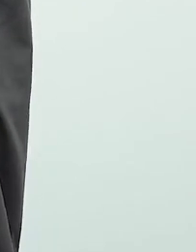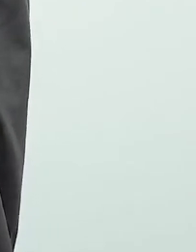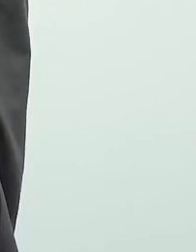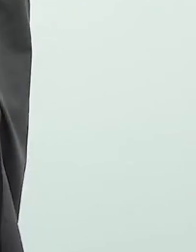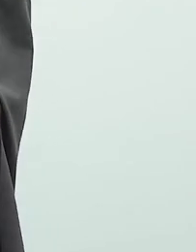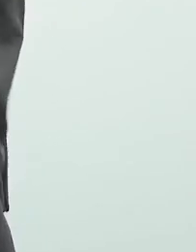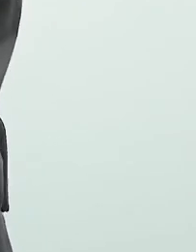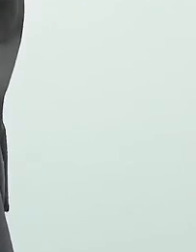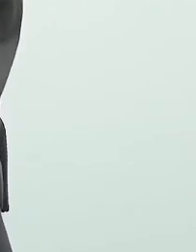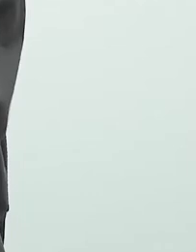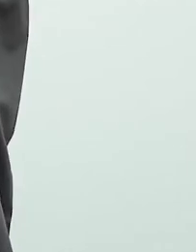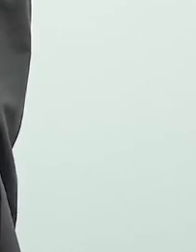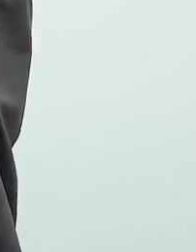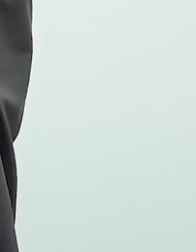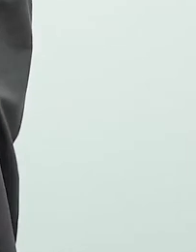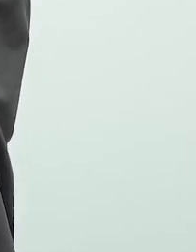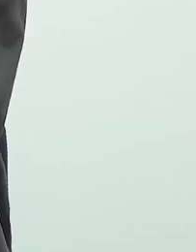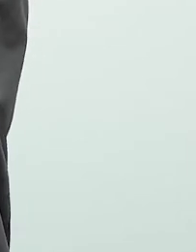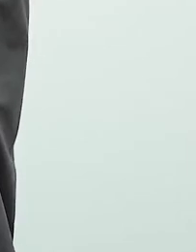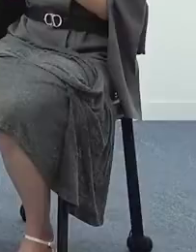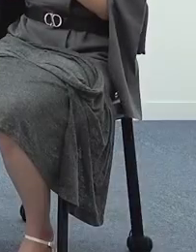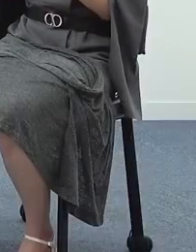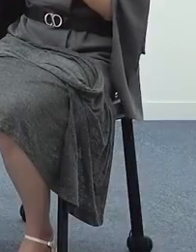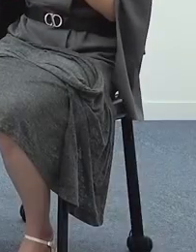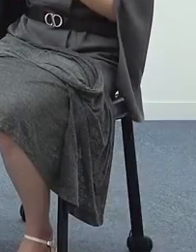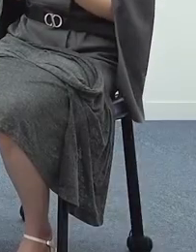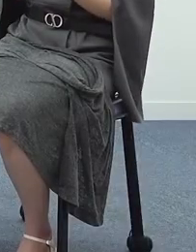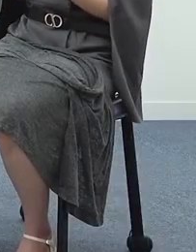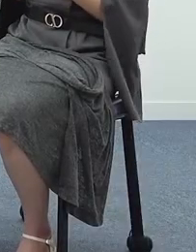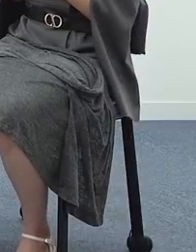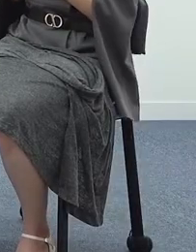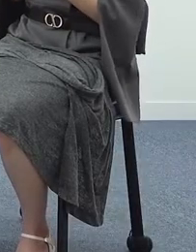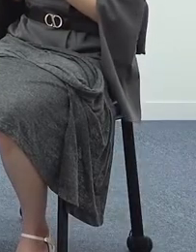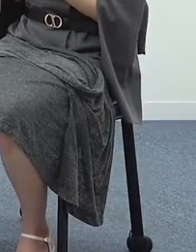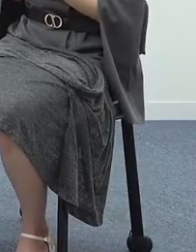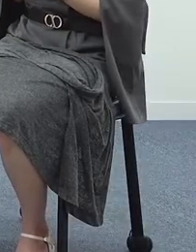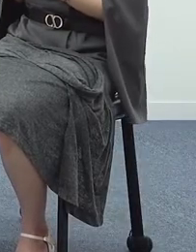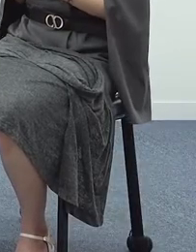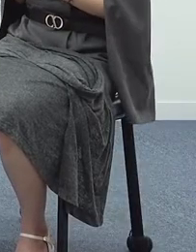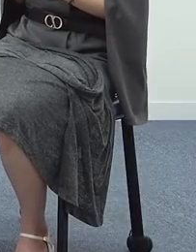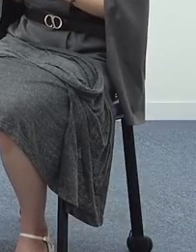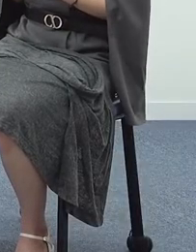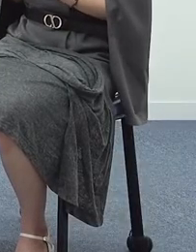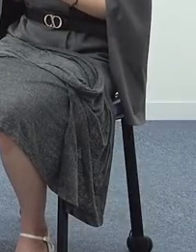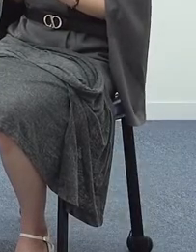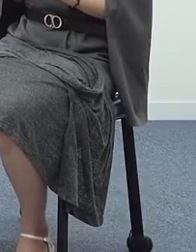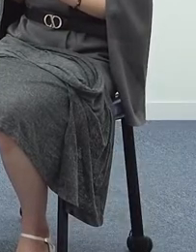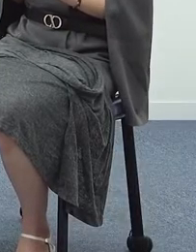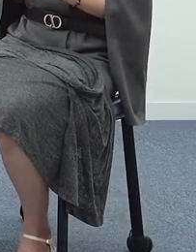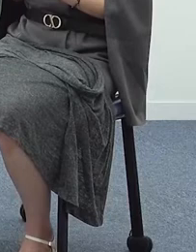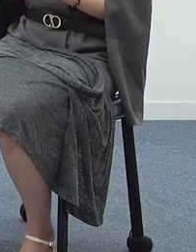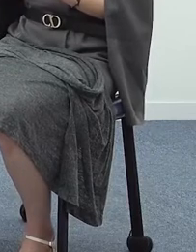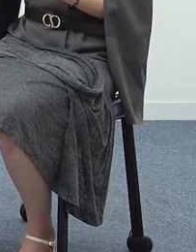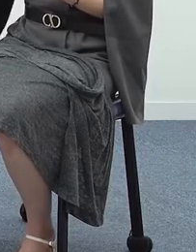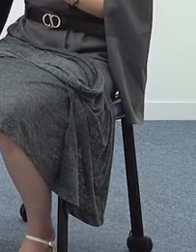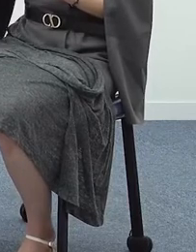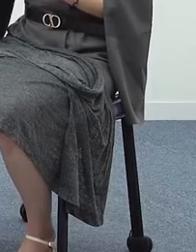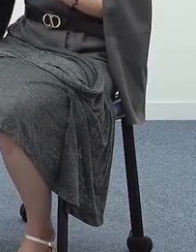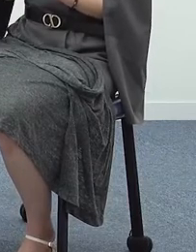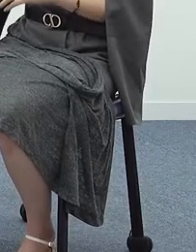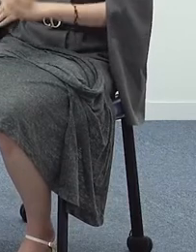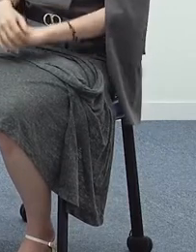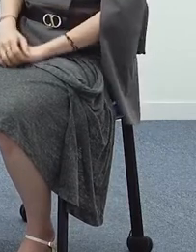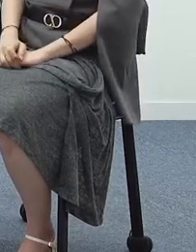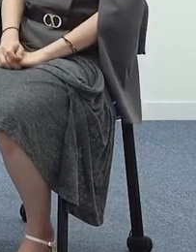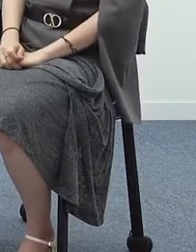해달라고 제가 이렇게 하니까 으 네 친구들은 대부분 이해를 좀 해주고 사실 저한테 맞춰 주는 경우가